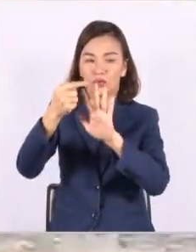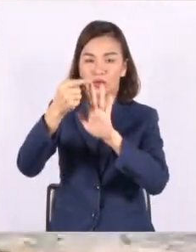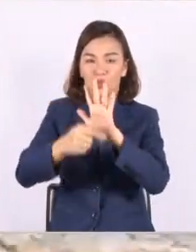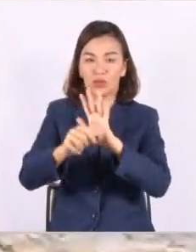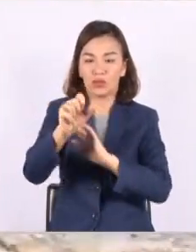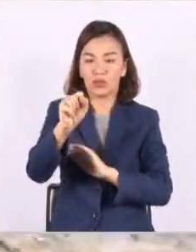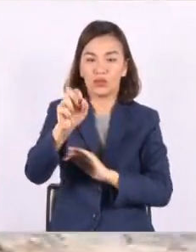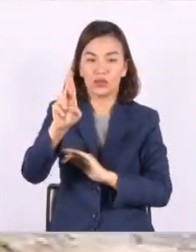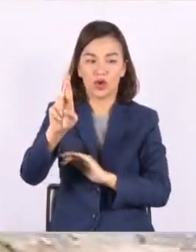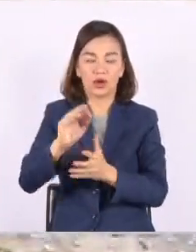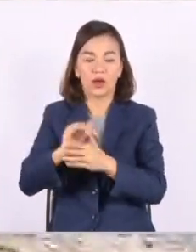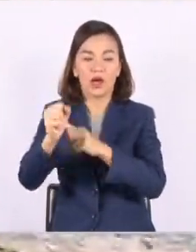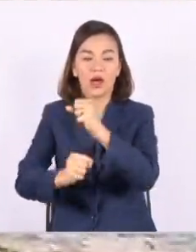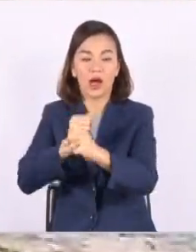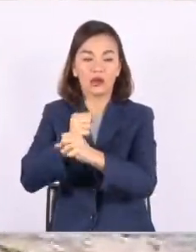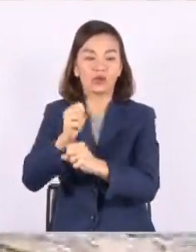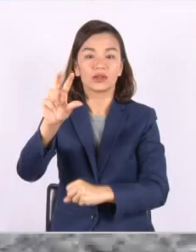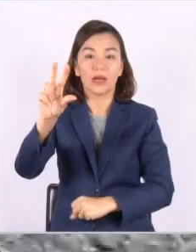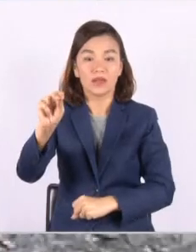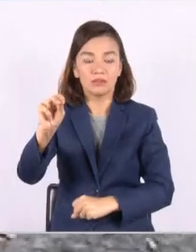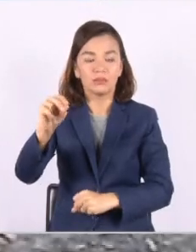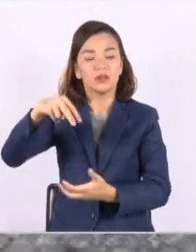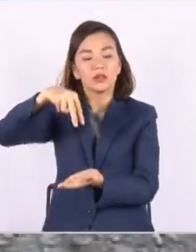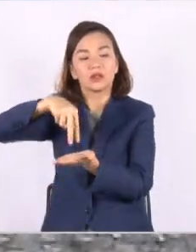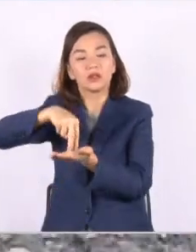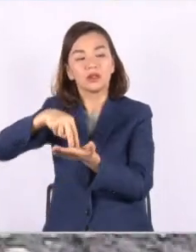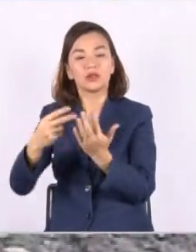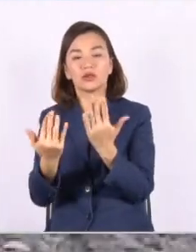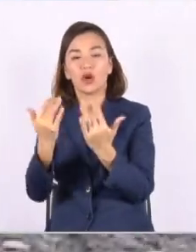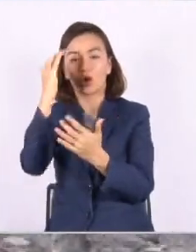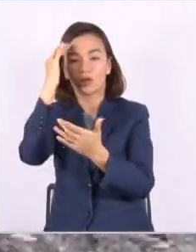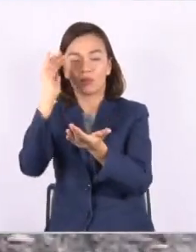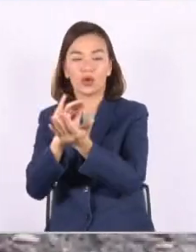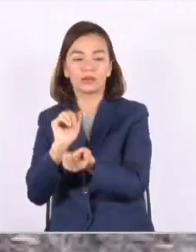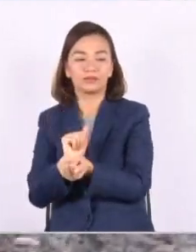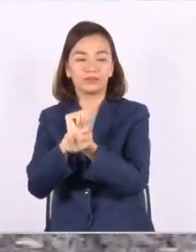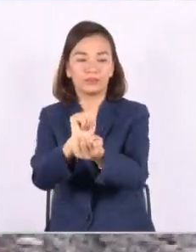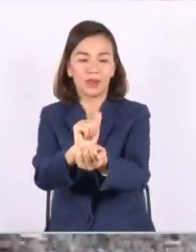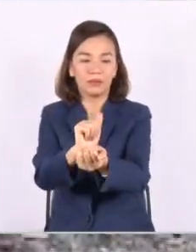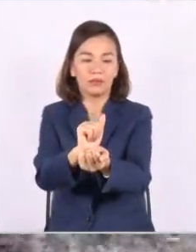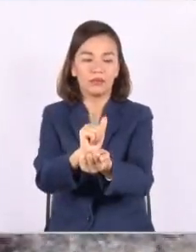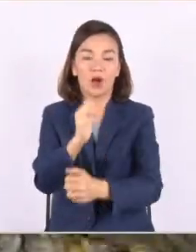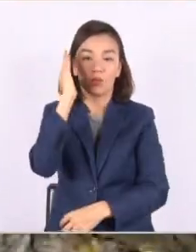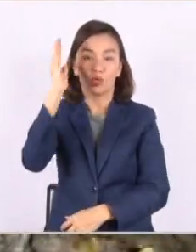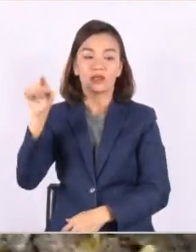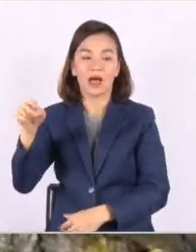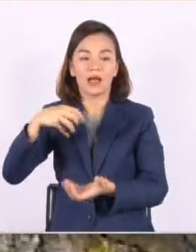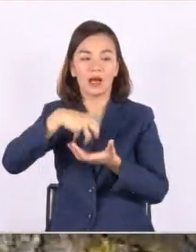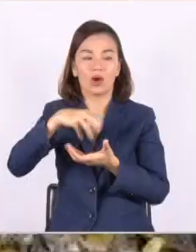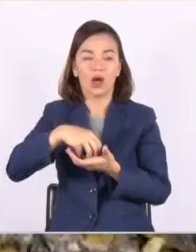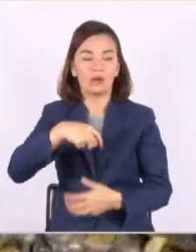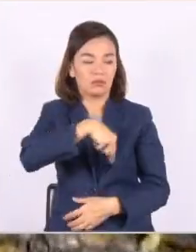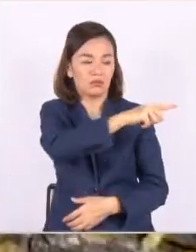ปีก็ไม่ได้หนีไปไหนนะครับยืนรอมอบตัวกับตำรวจอยู่เนี่ยผู้ก่อเหตุให้การกับตำรวจว่าตัวเขากับเพื่อนประ